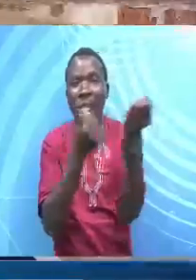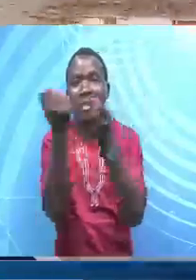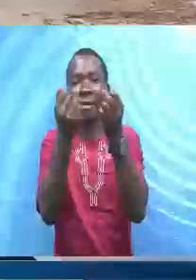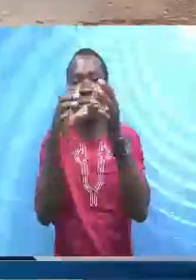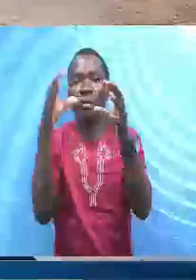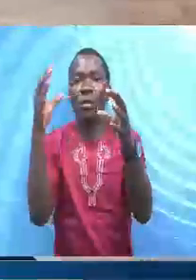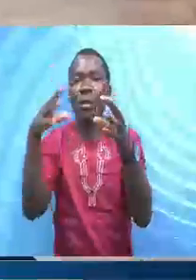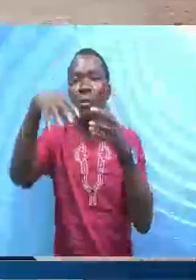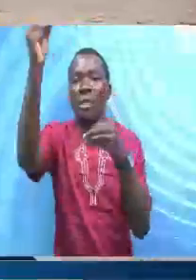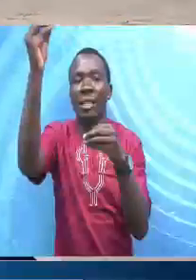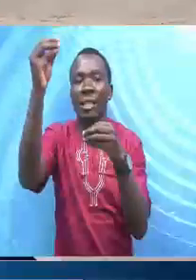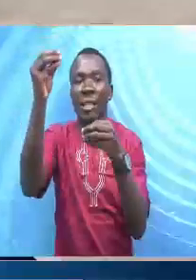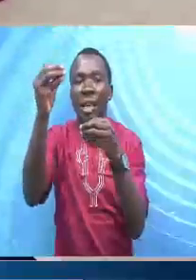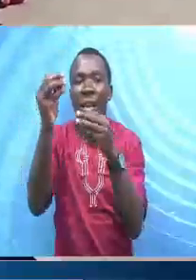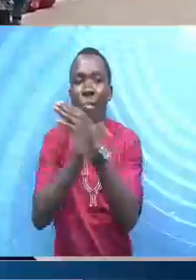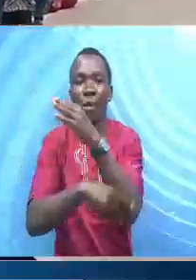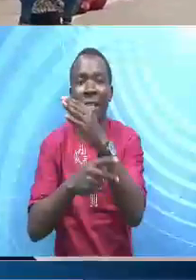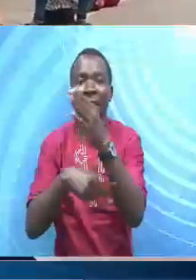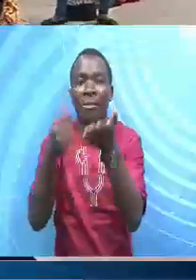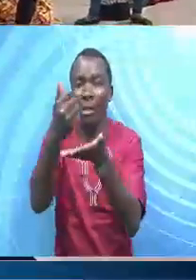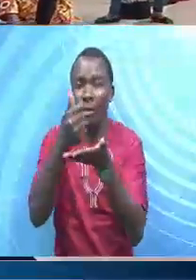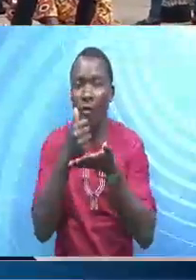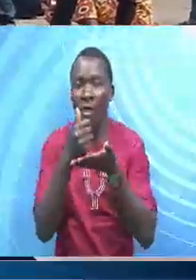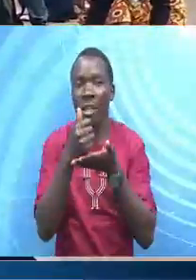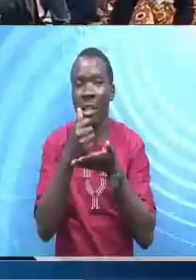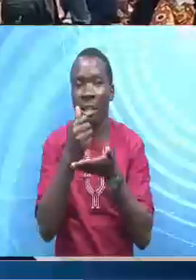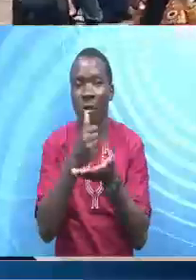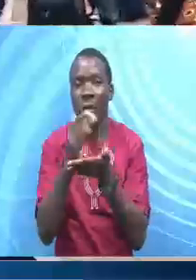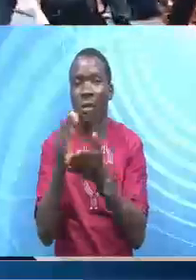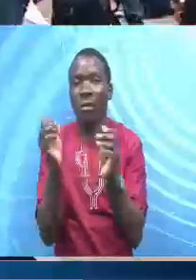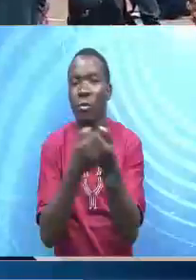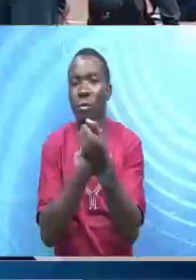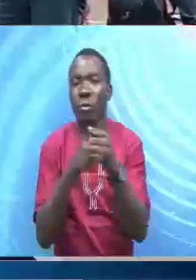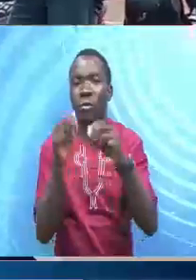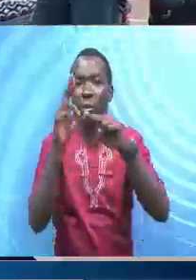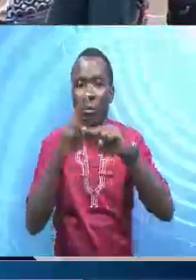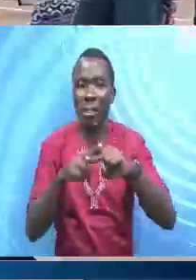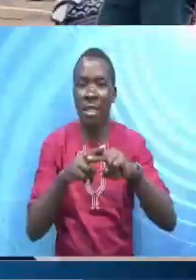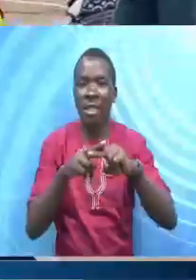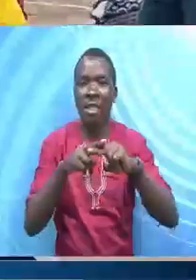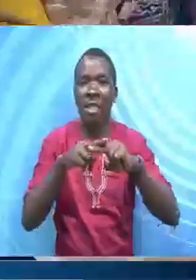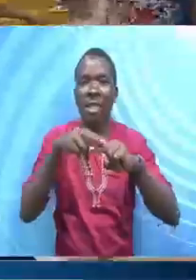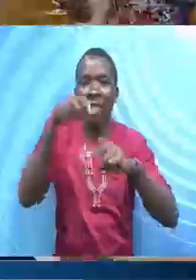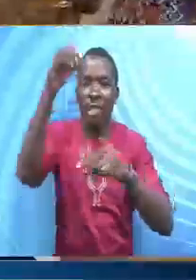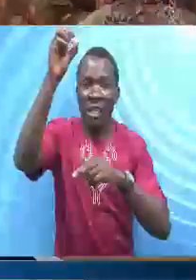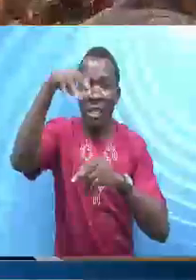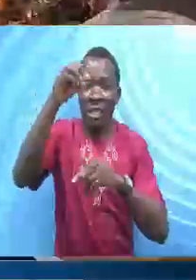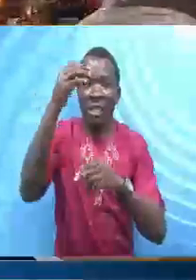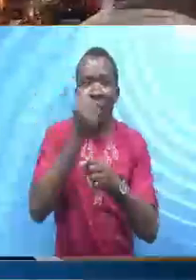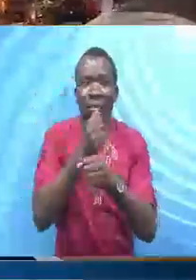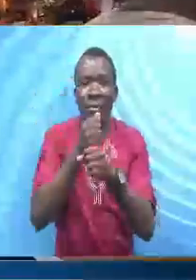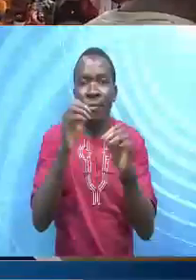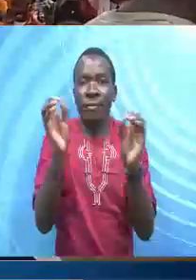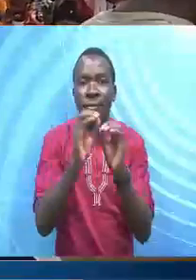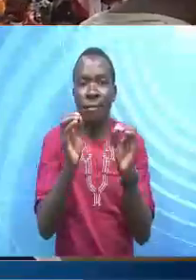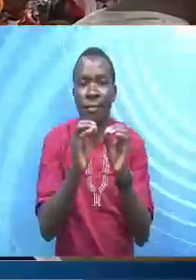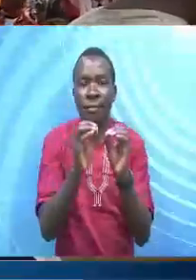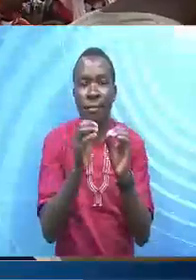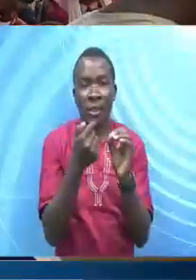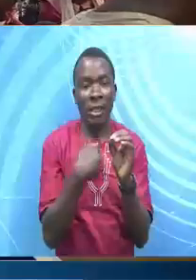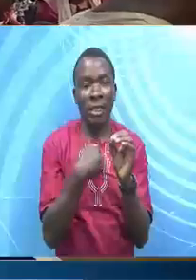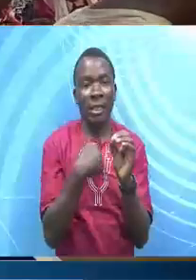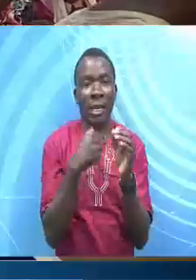ntara biradufasha kuko ntabwo wakwicara nanone i Kigali utari gukora. Twabishimye